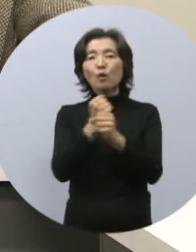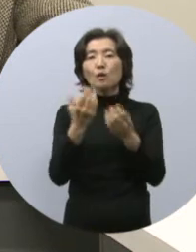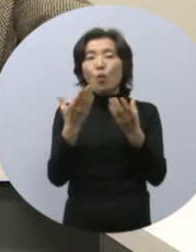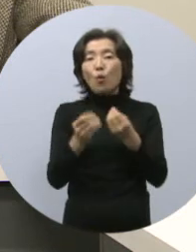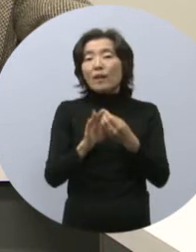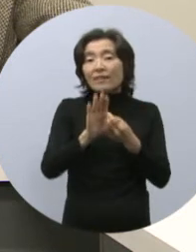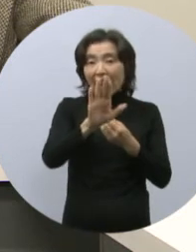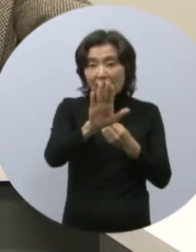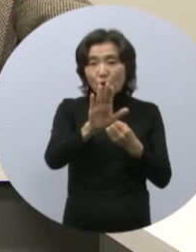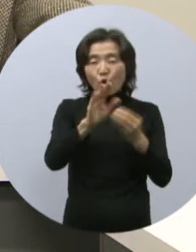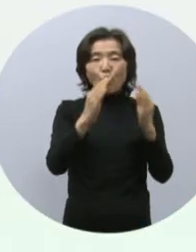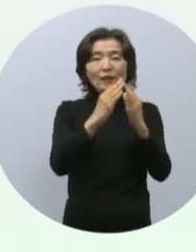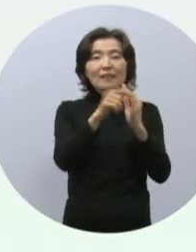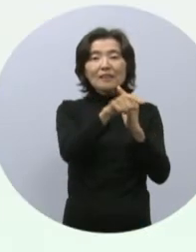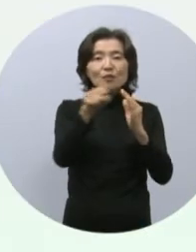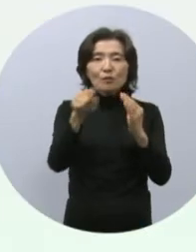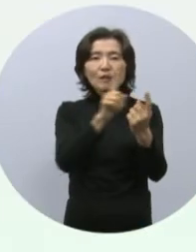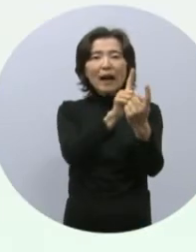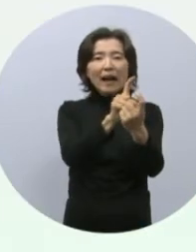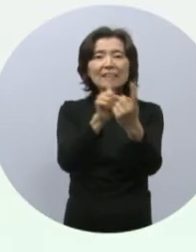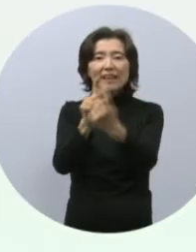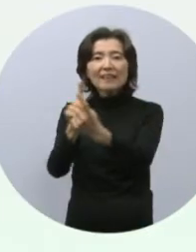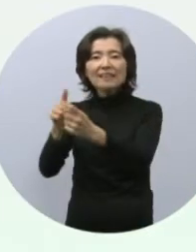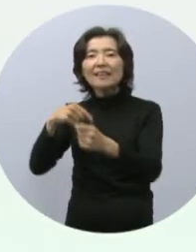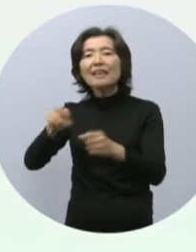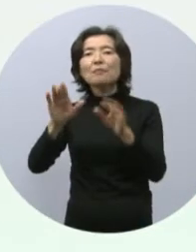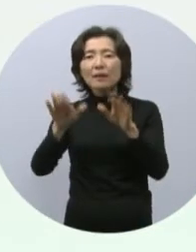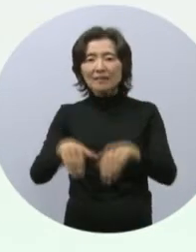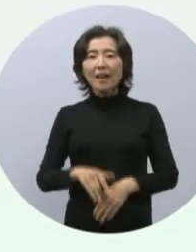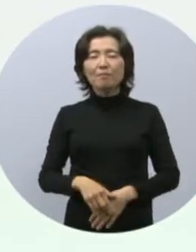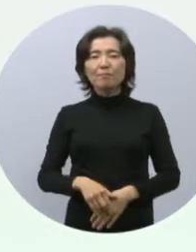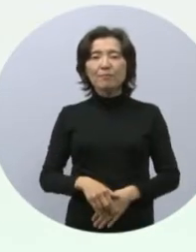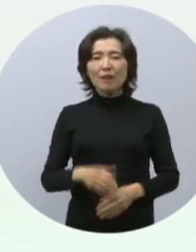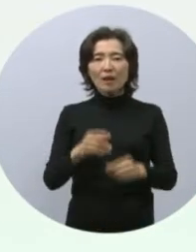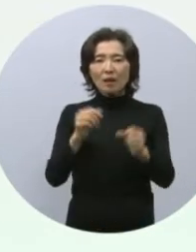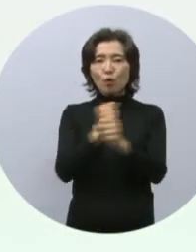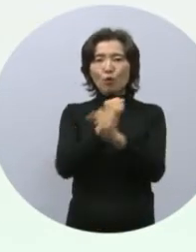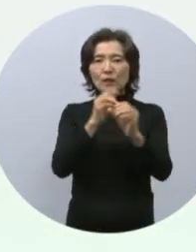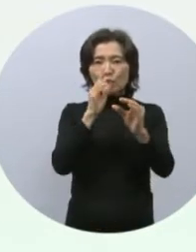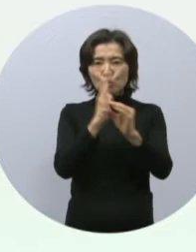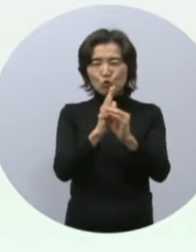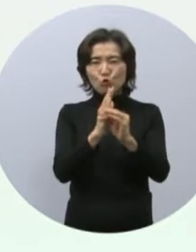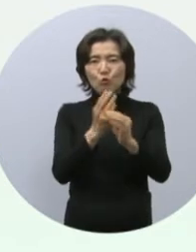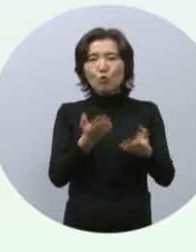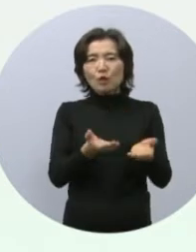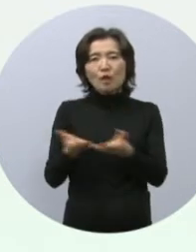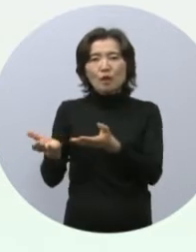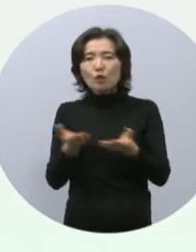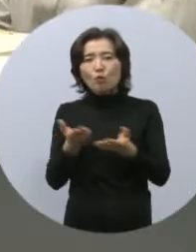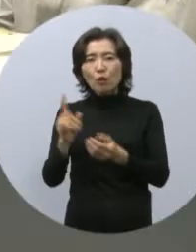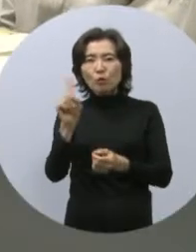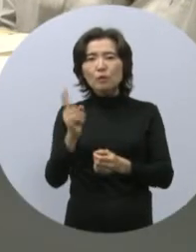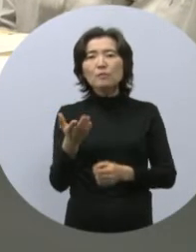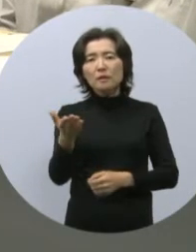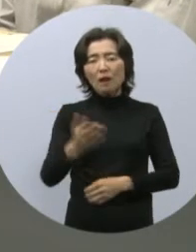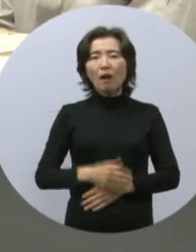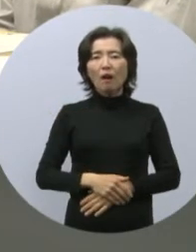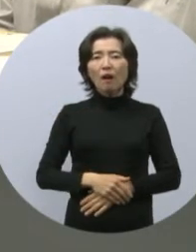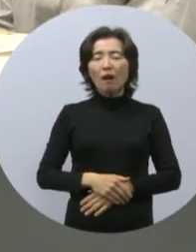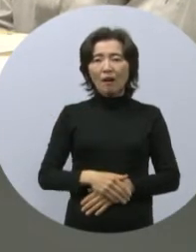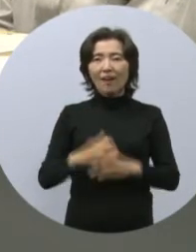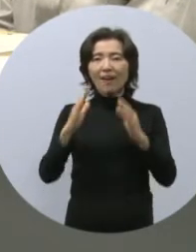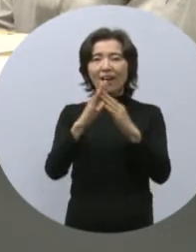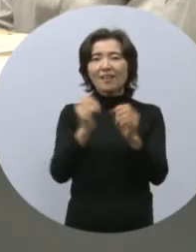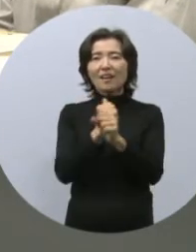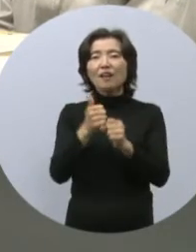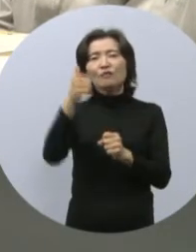に上がりました。 工事をする時の荷物や家具の移動はどうしましたか？ 大工さんにお